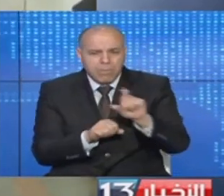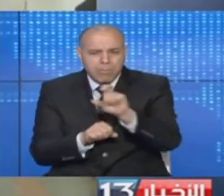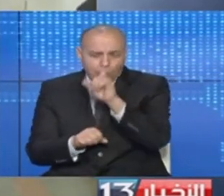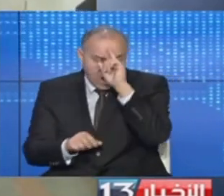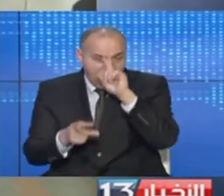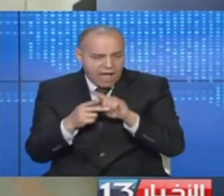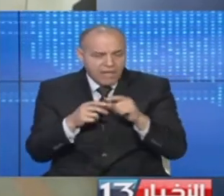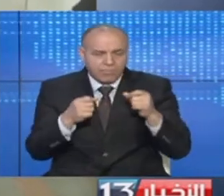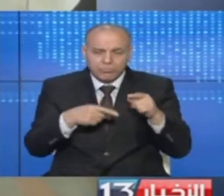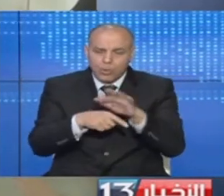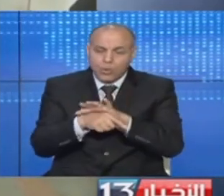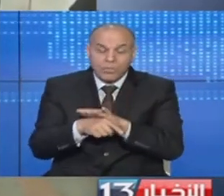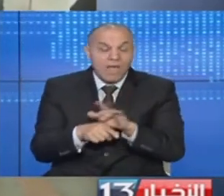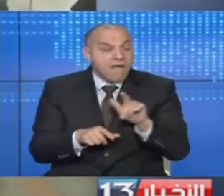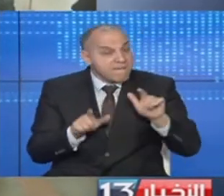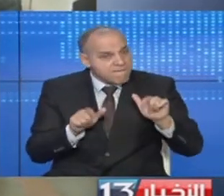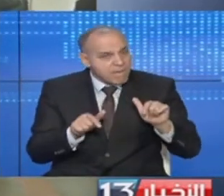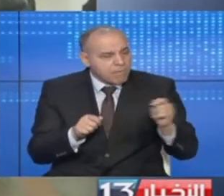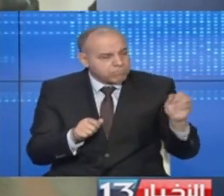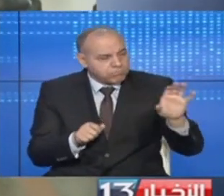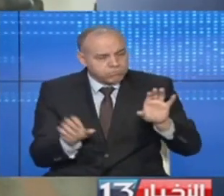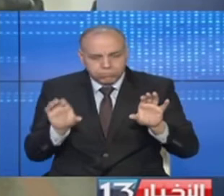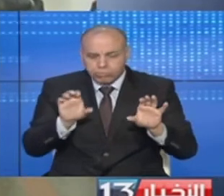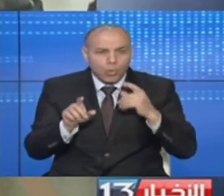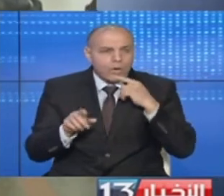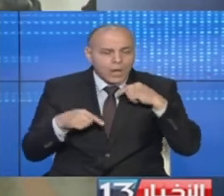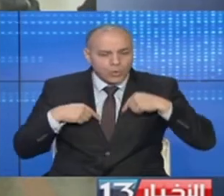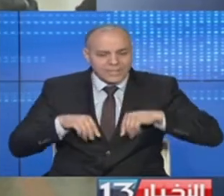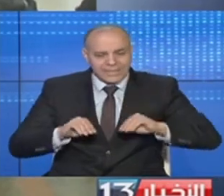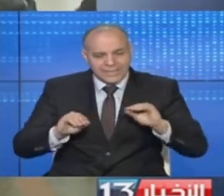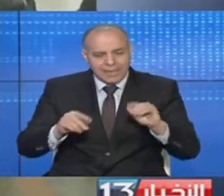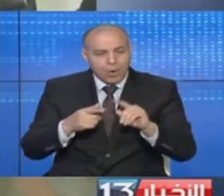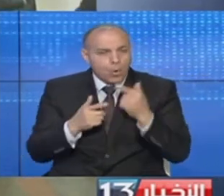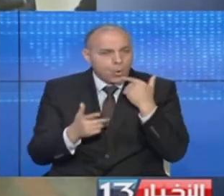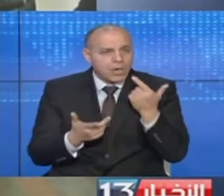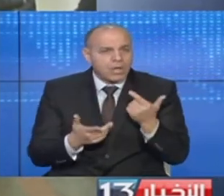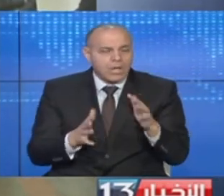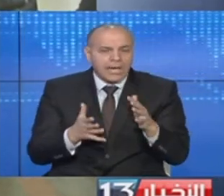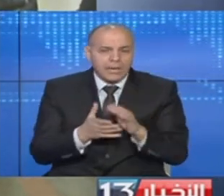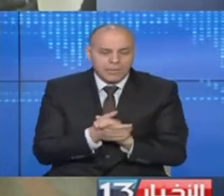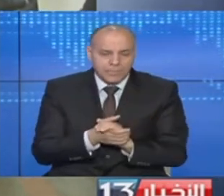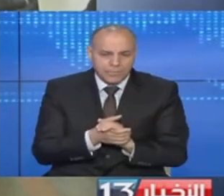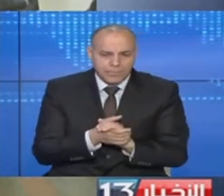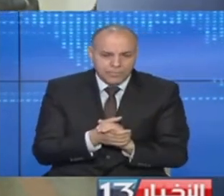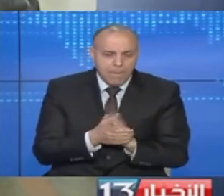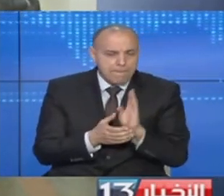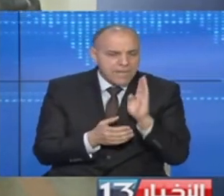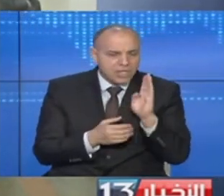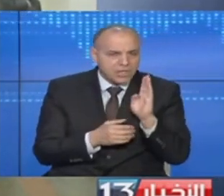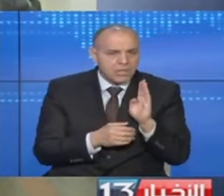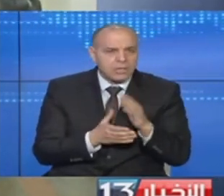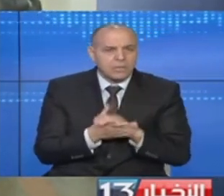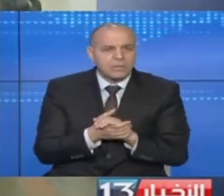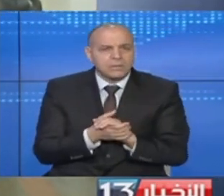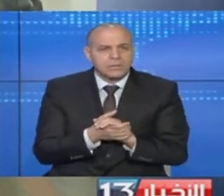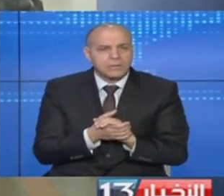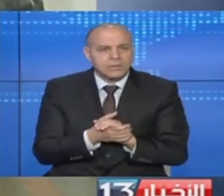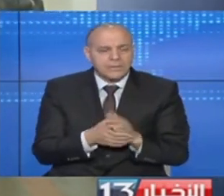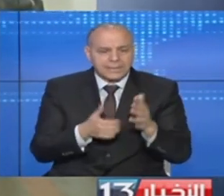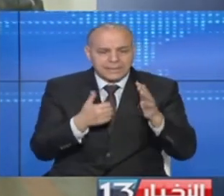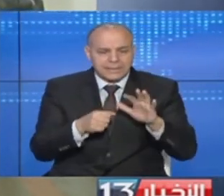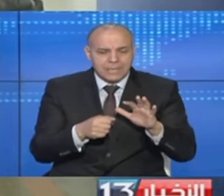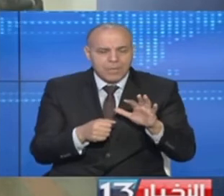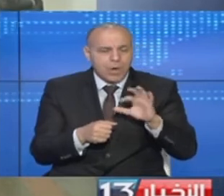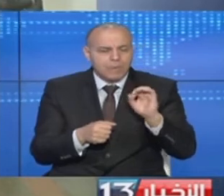الجائحة كورونا، وفرنا اعتمادات مع التنسيق مع السيد وزير التربية في قيمة تقريبا بالنسبة للباجة وصلنا في حدود